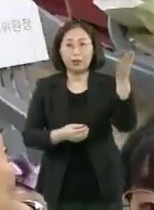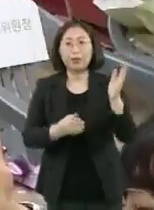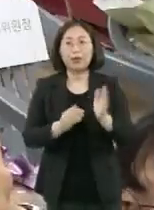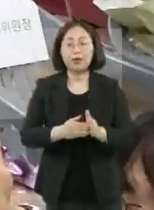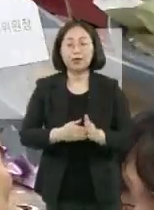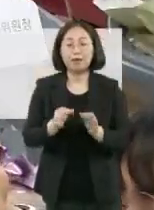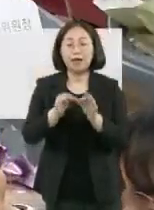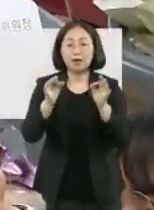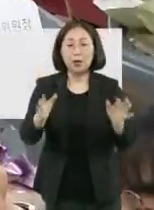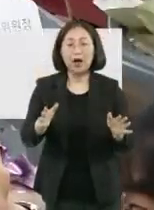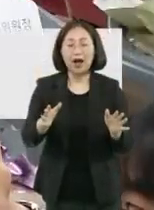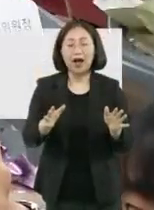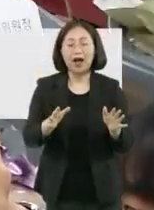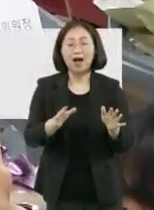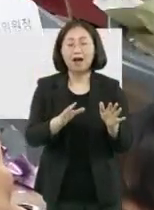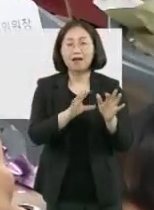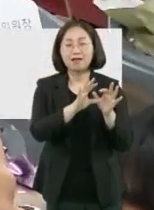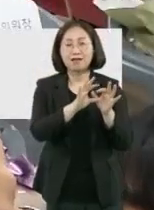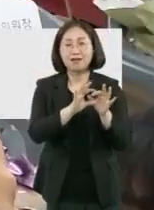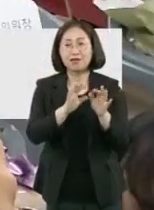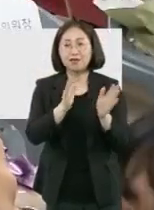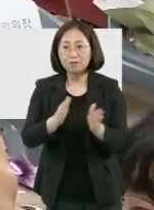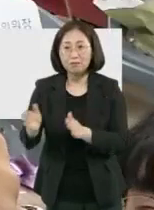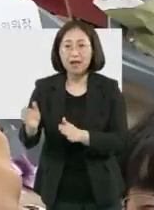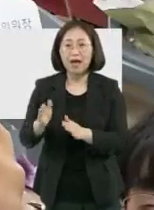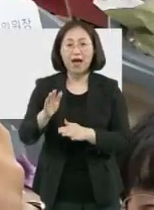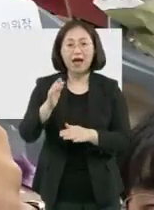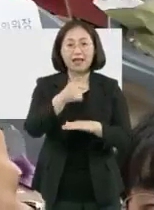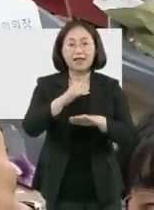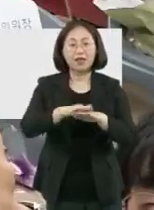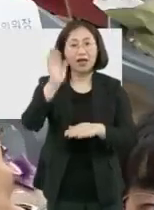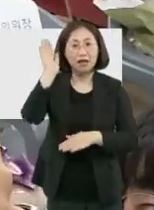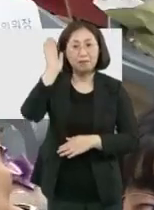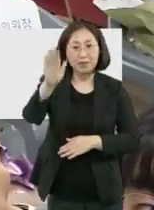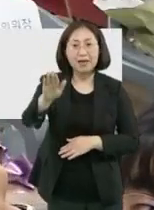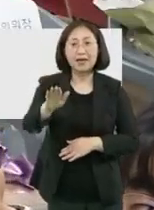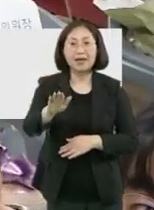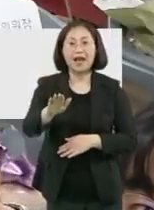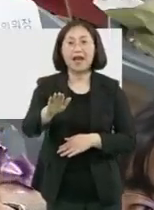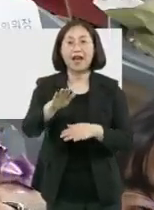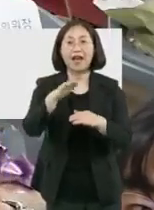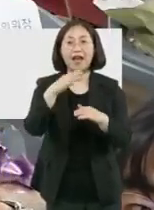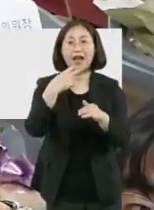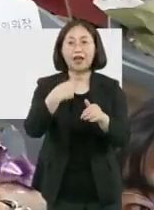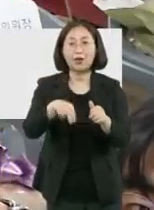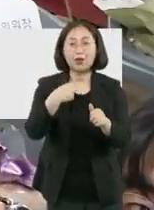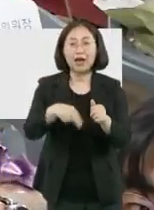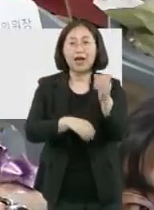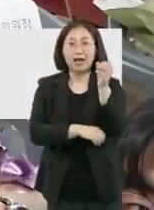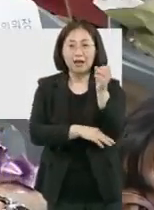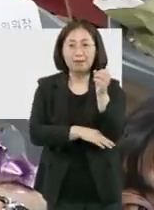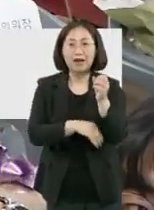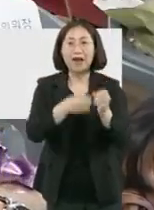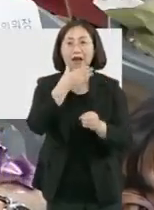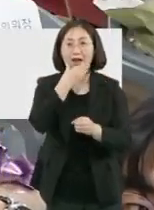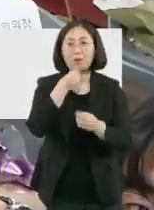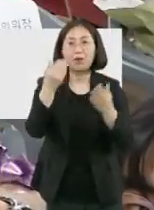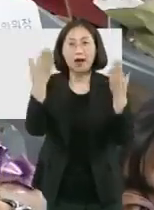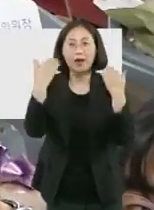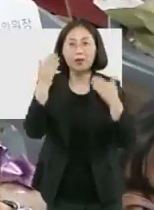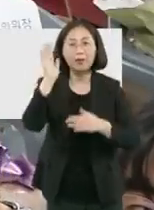그동안 탄탄히 다져온 대전 미래교육 기반의 행복한 학교, 미래를 여는 대전교육의